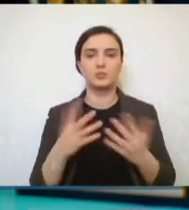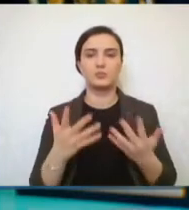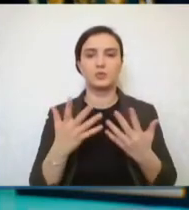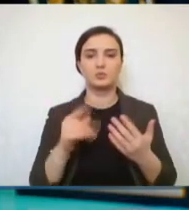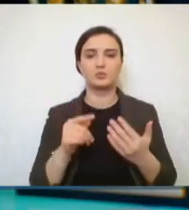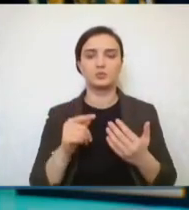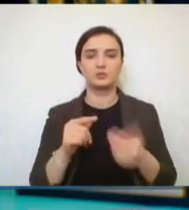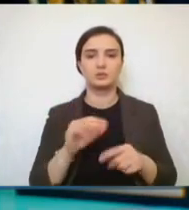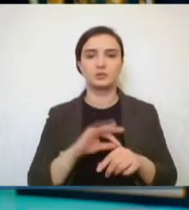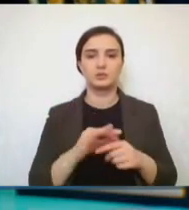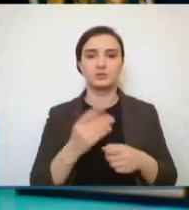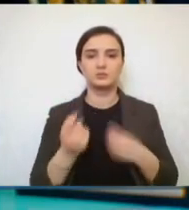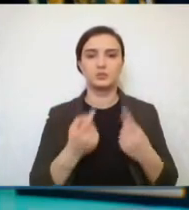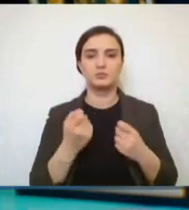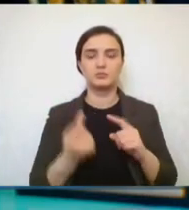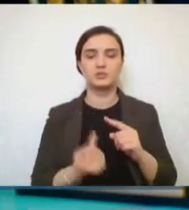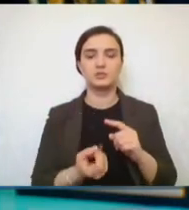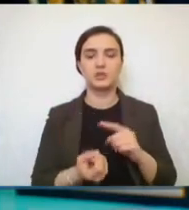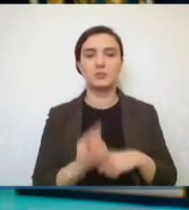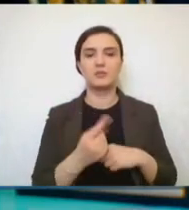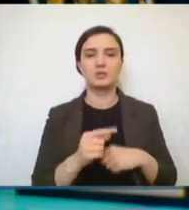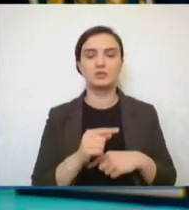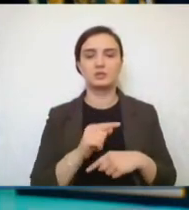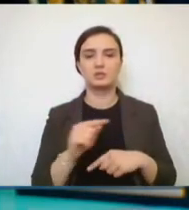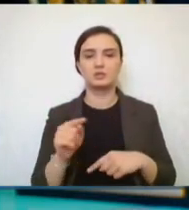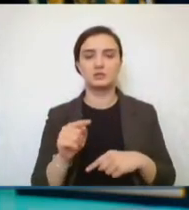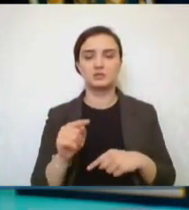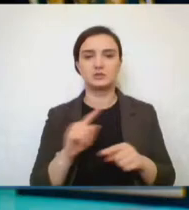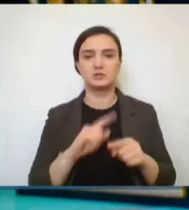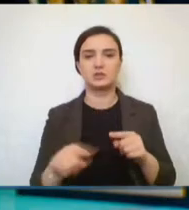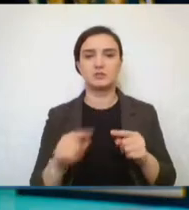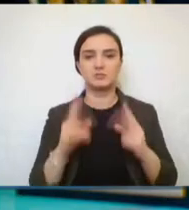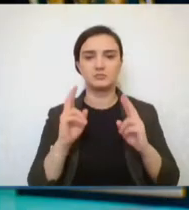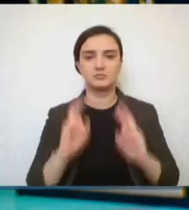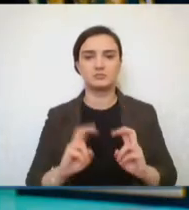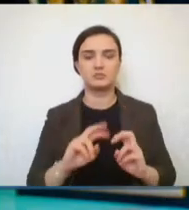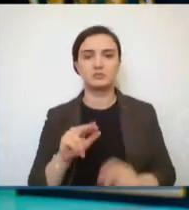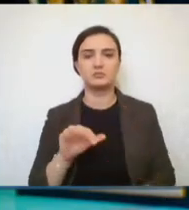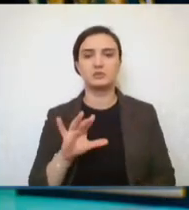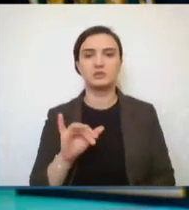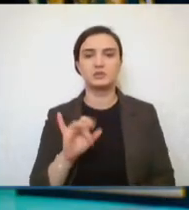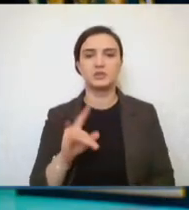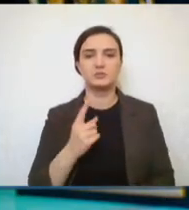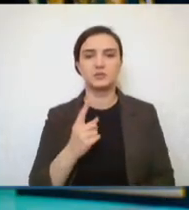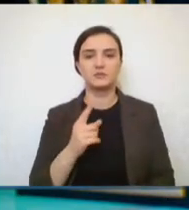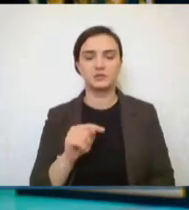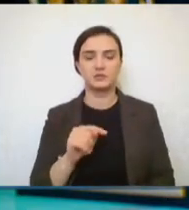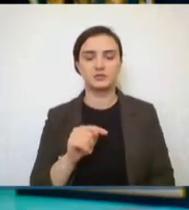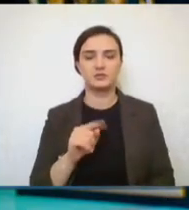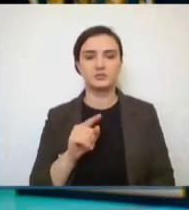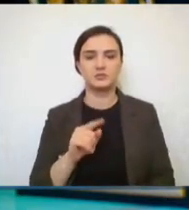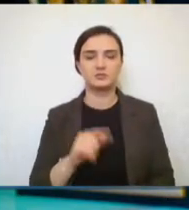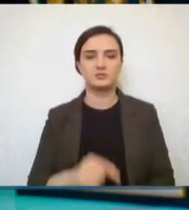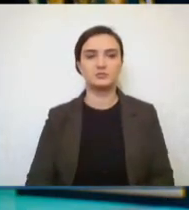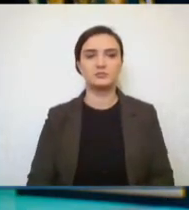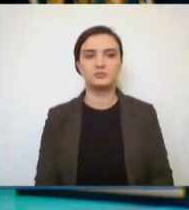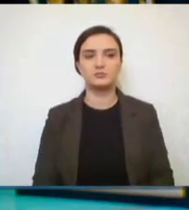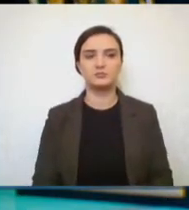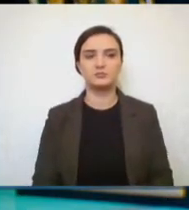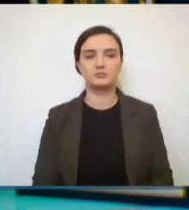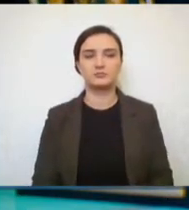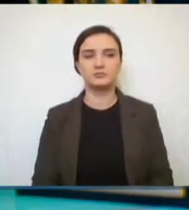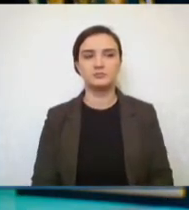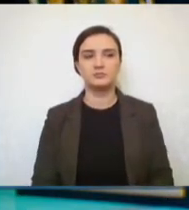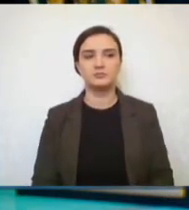სიმპტომების გამოვლენიდან სტრაფი ტესტის აღება და PCR ტესტი პირველ რიგში უფრო მგზომიანი რომელიცა. მაგრამ ამ კონკრეტულ შემთხვევაში